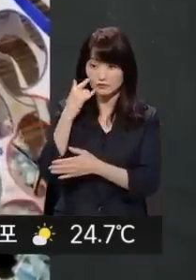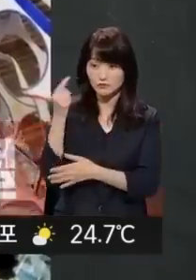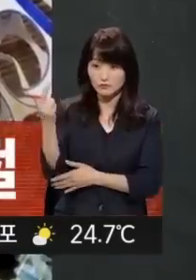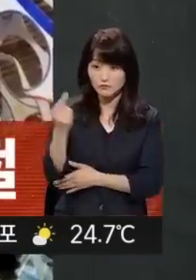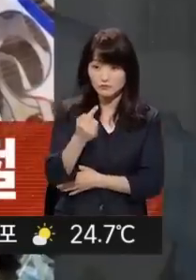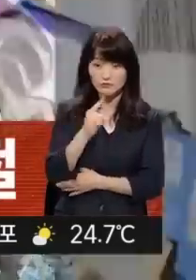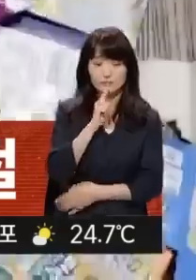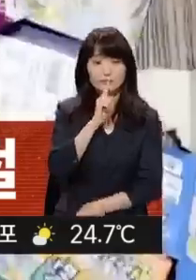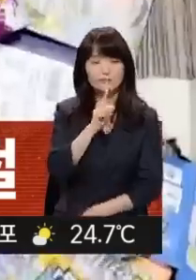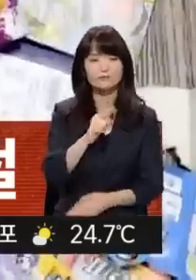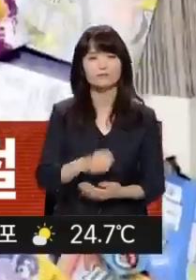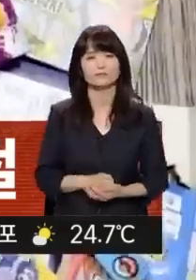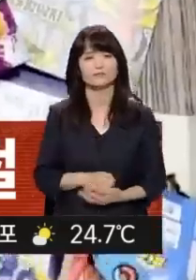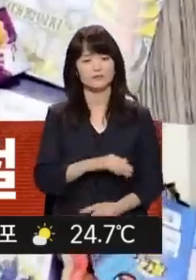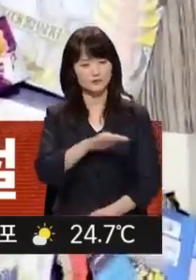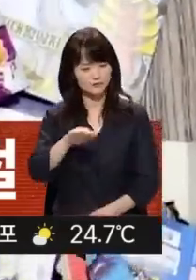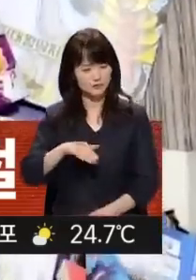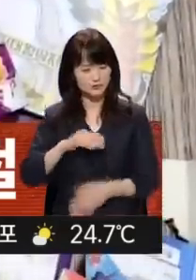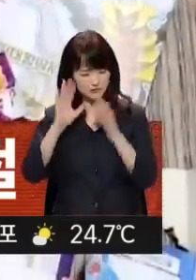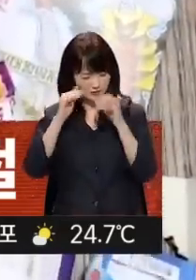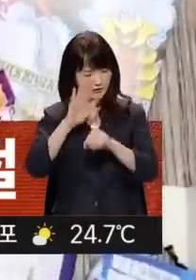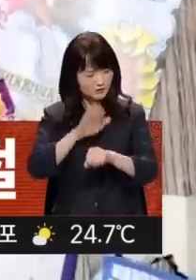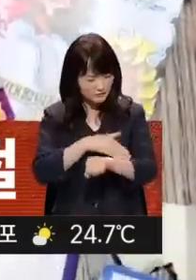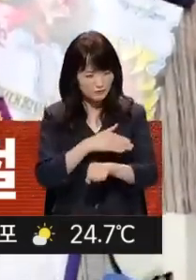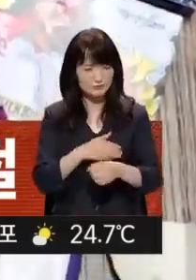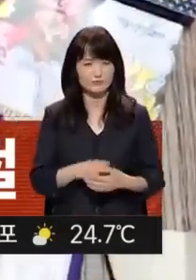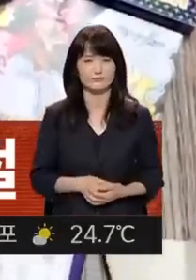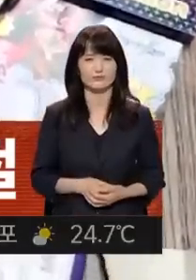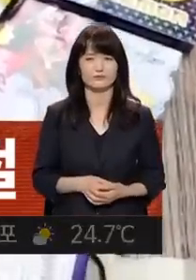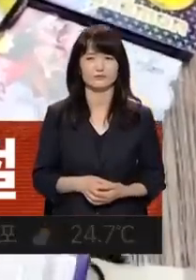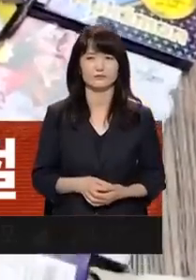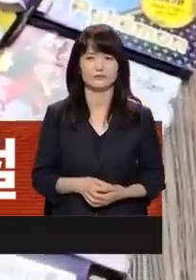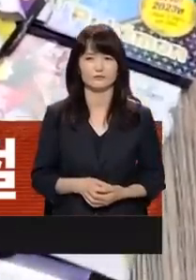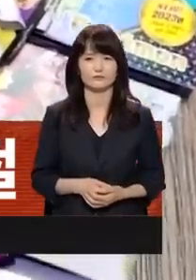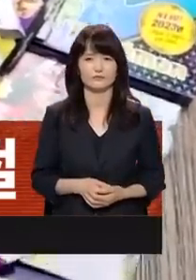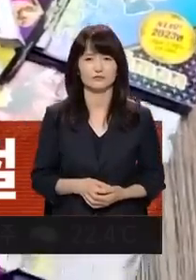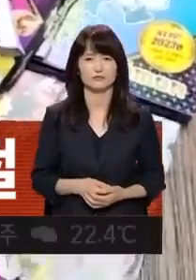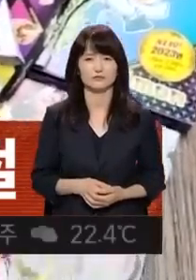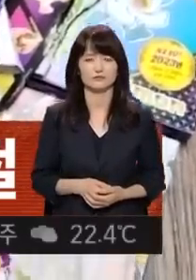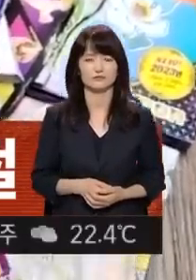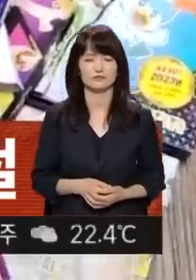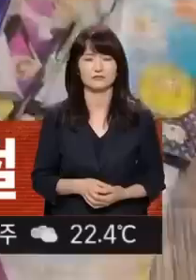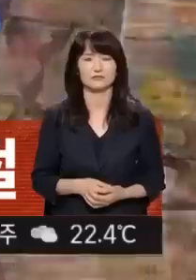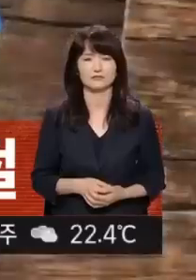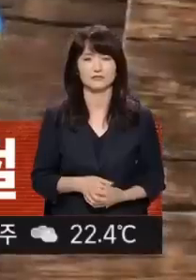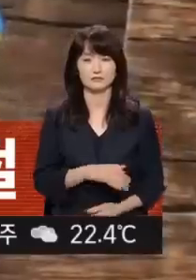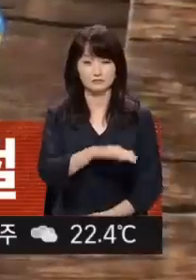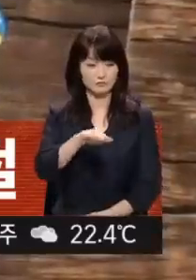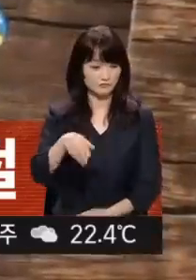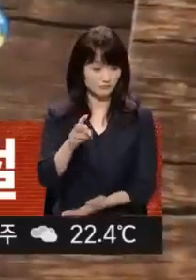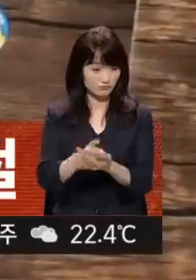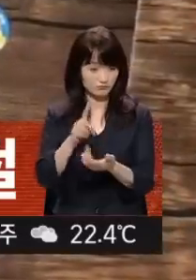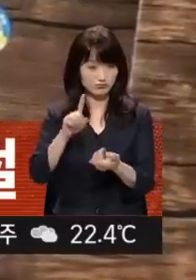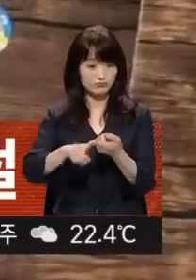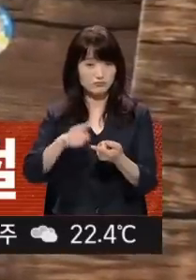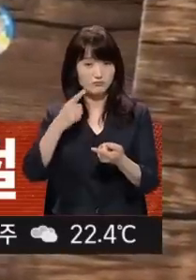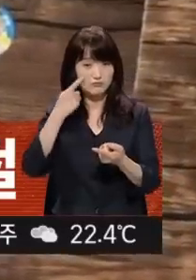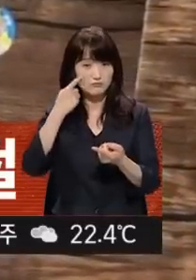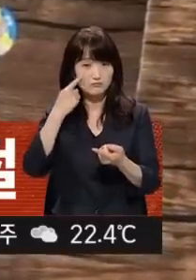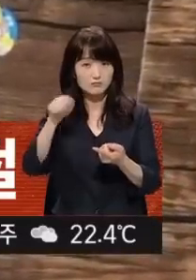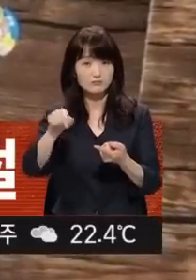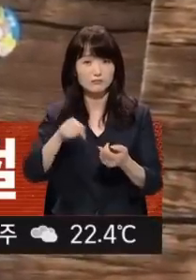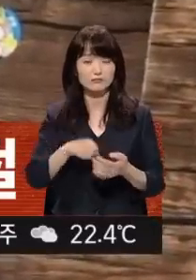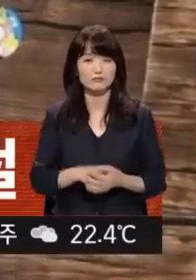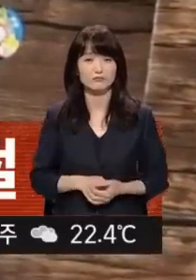하는 얘기는 우리 애가 정말 잘못했습니다 이런 식으로 해야 되는데 사실 우리가 법대로 하자라고 하는 얘기를